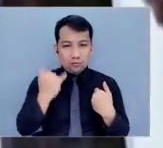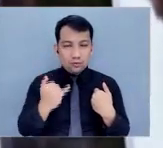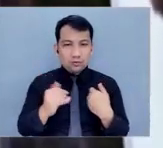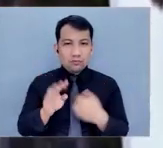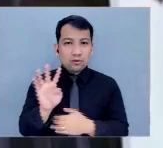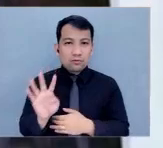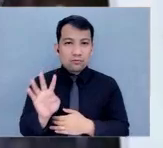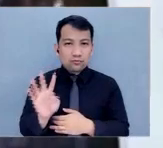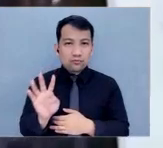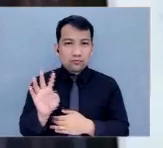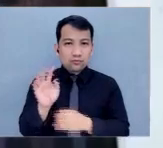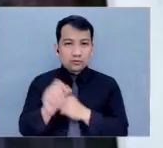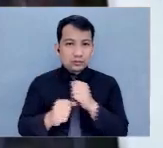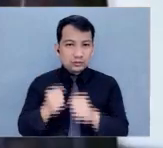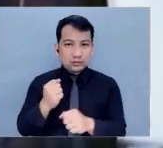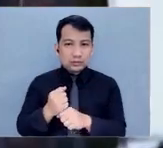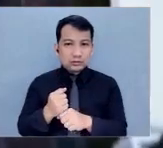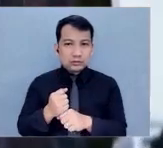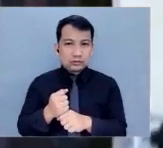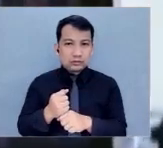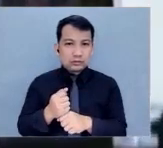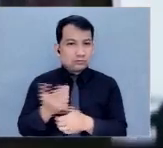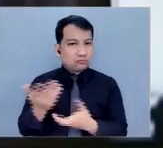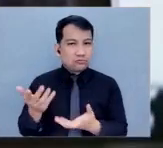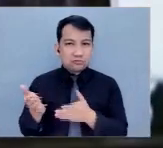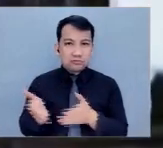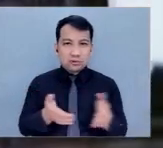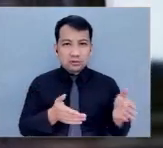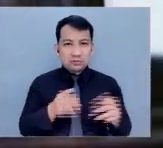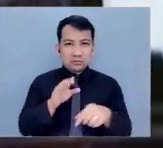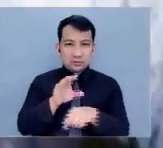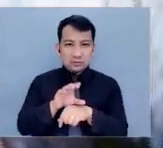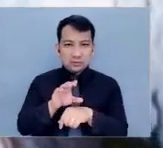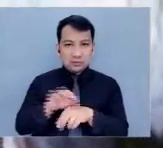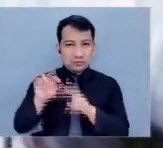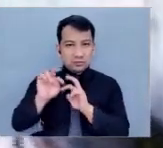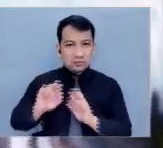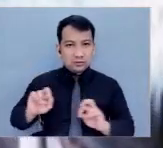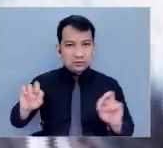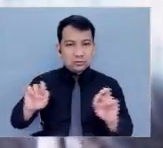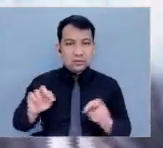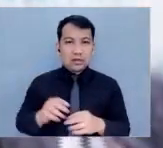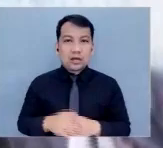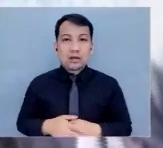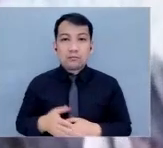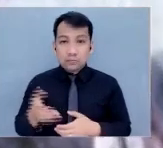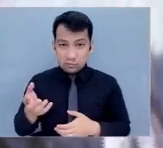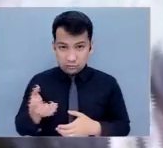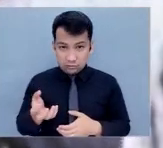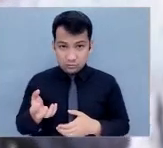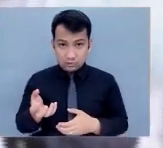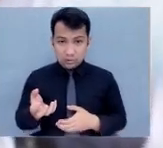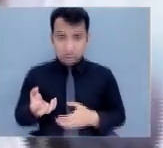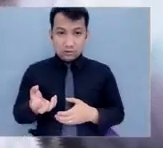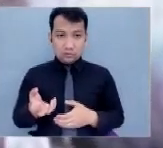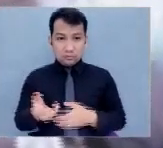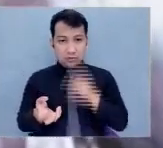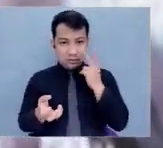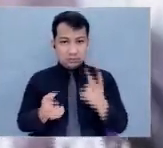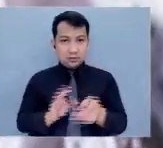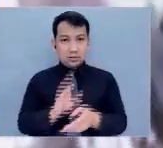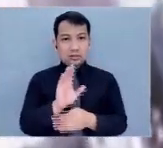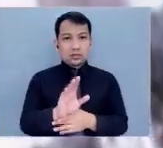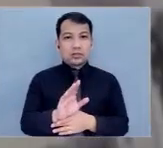ang nakalipas, kaya wala ng plano ang simbahan na imbestigahan pa ito. Ang gusto nila ngayon ay muling masilayan ang mga